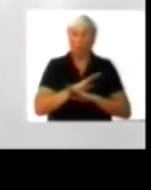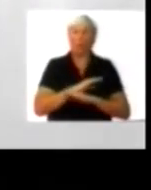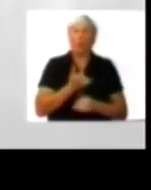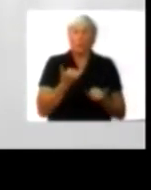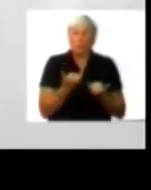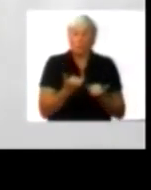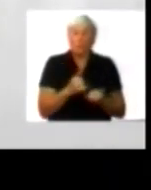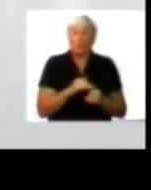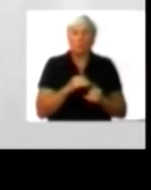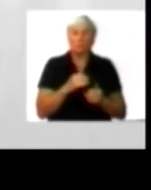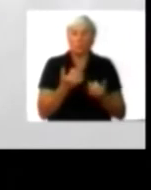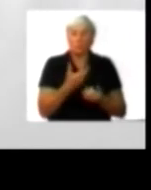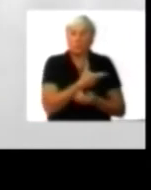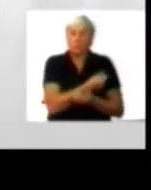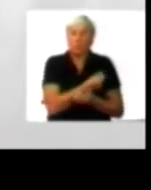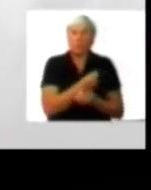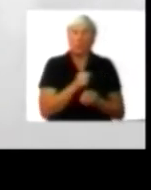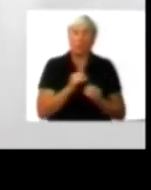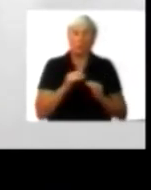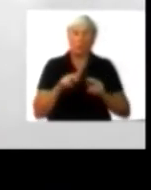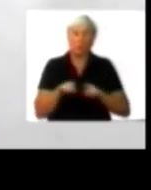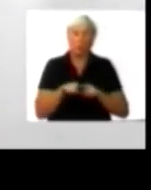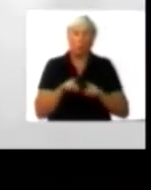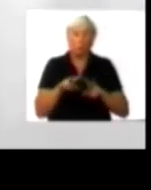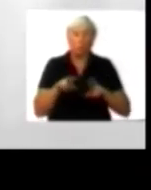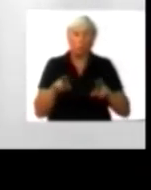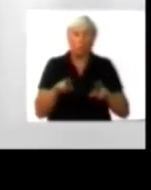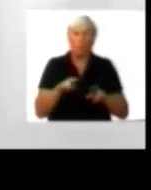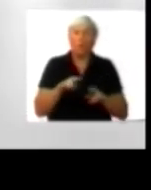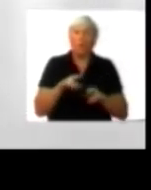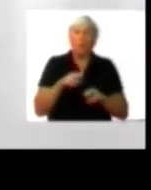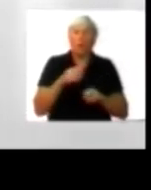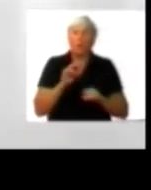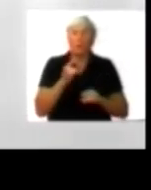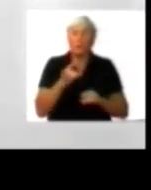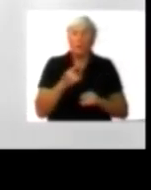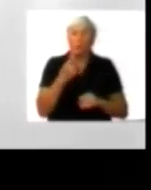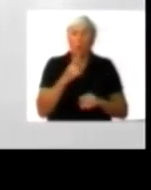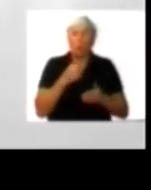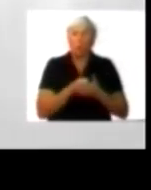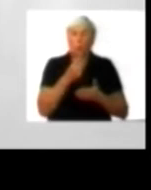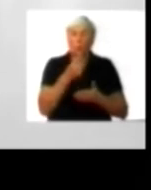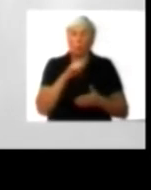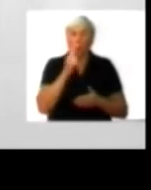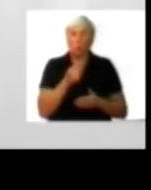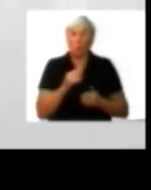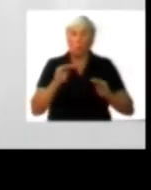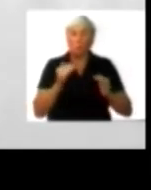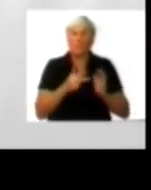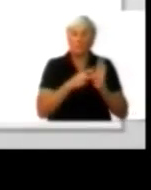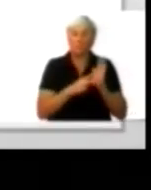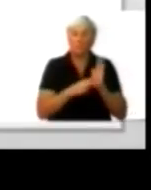охоплення плановими щепленнями проти дифтерії дифтерії, правцю та кашлюку дітей до одного року становить менше